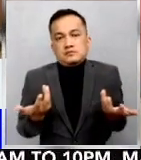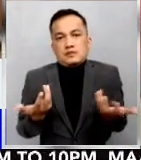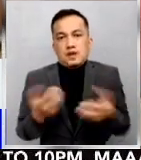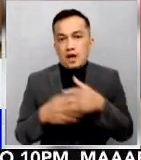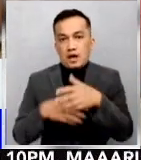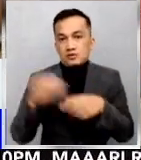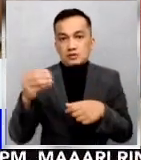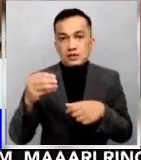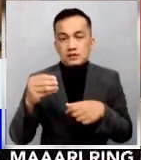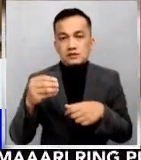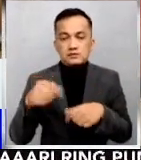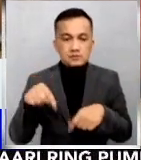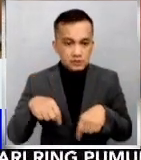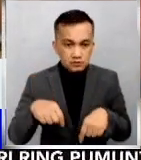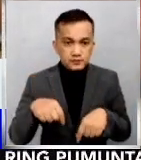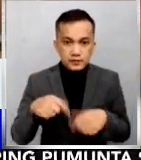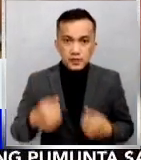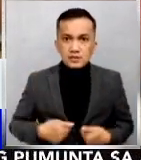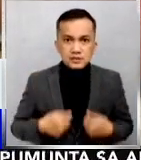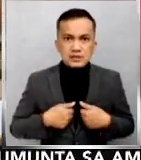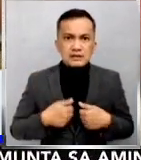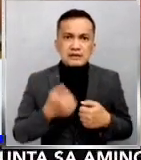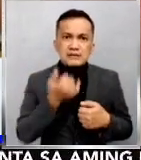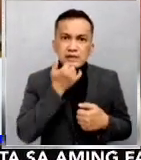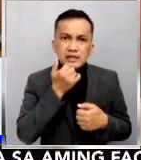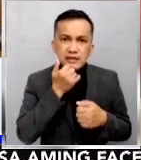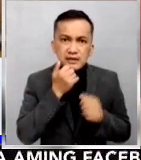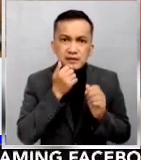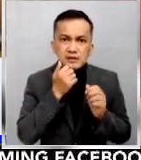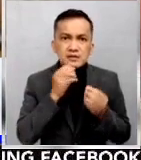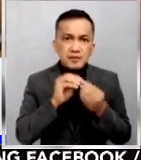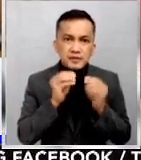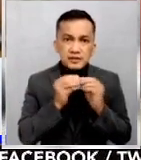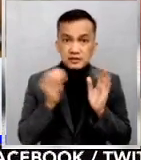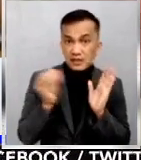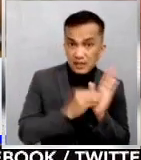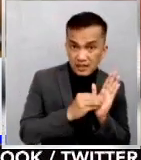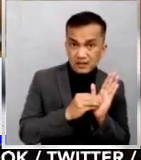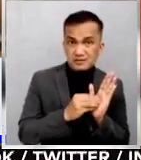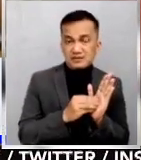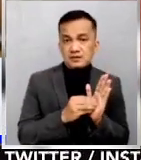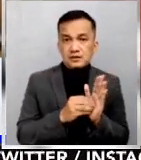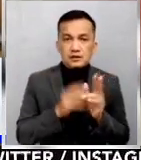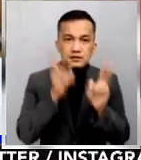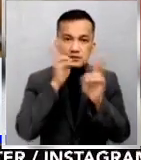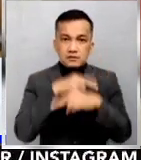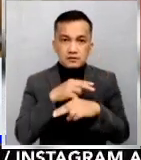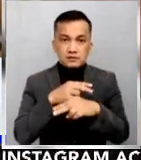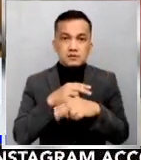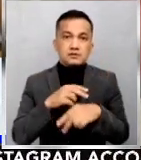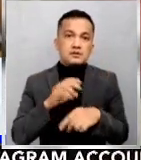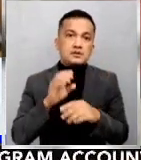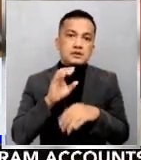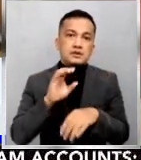ina-address. Iba po inilalagay na number para hindi po sila makilala ng city natin. Then